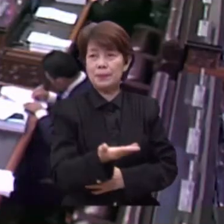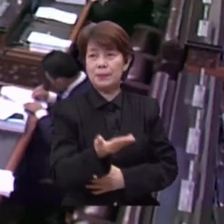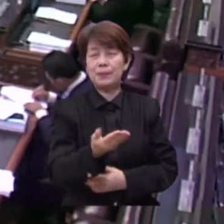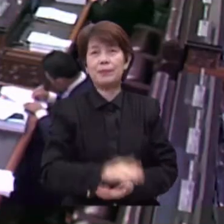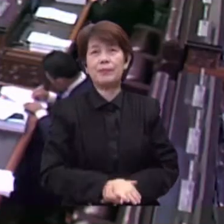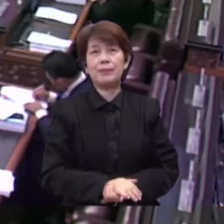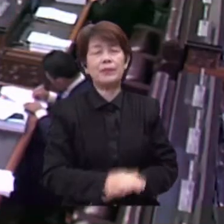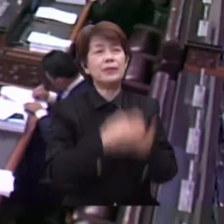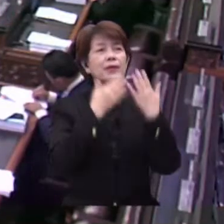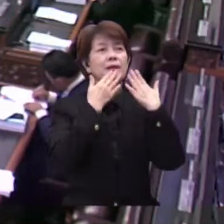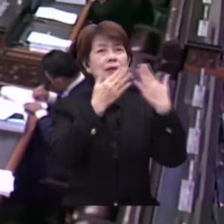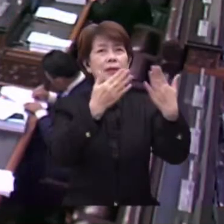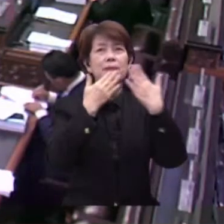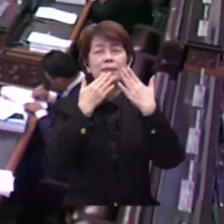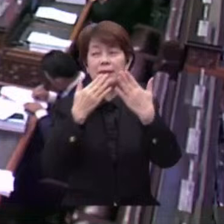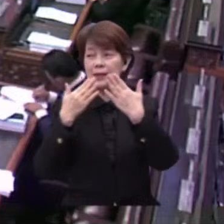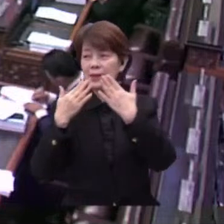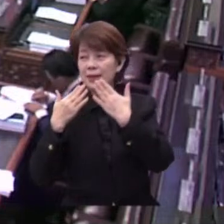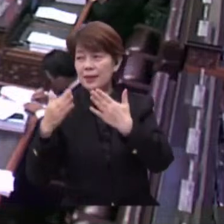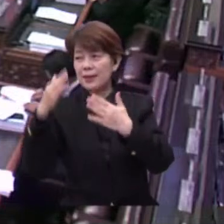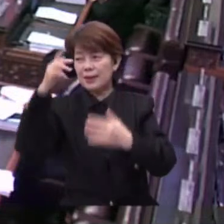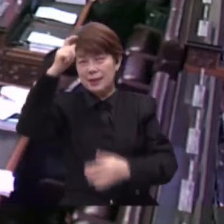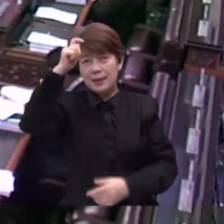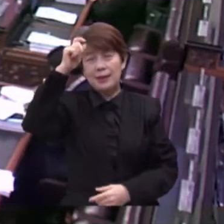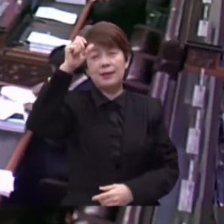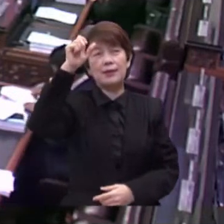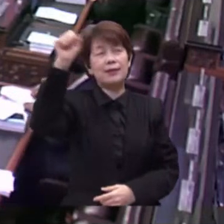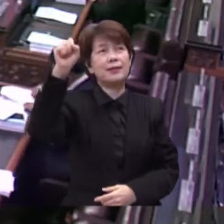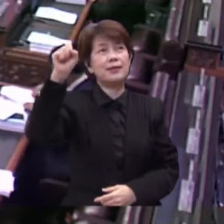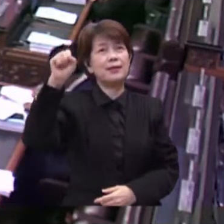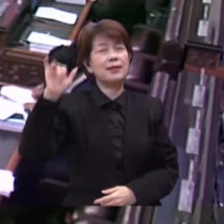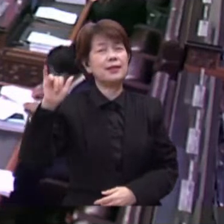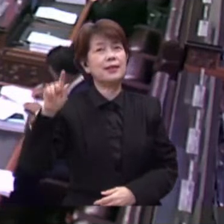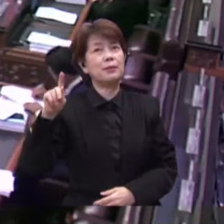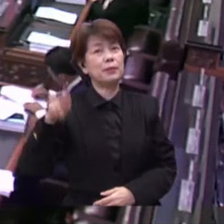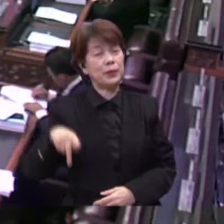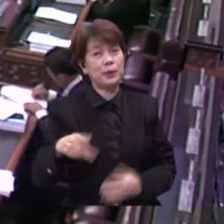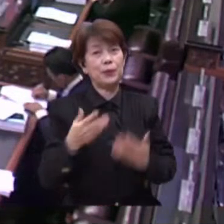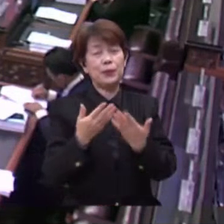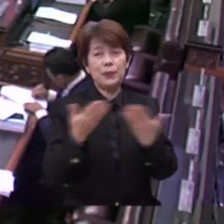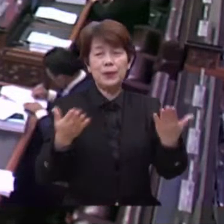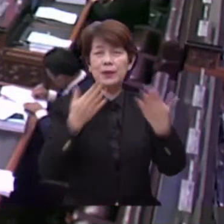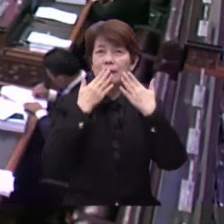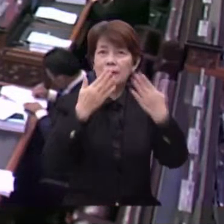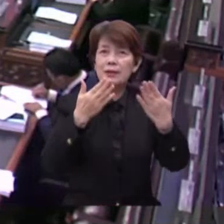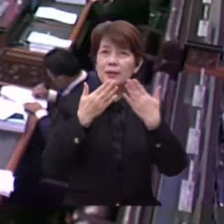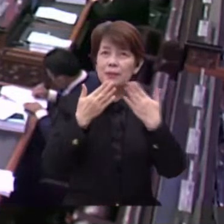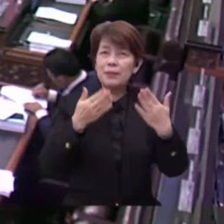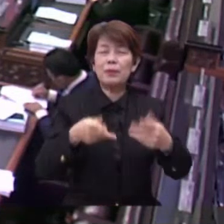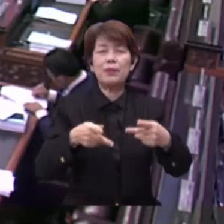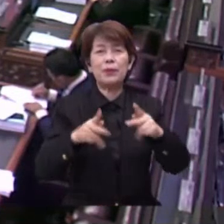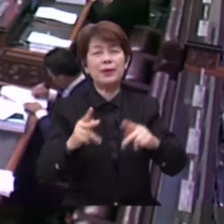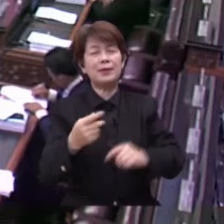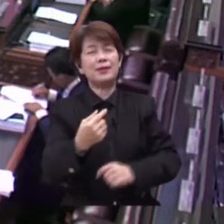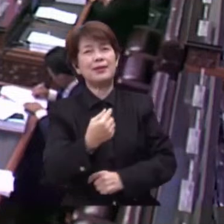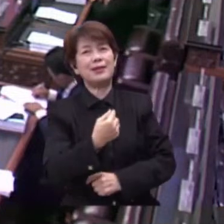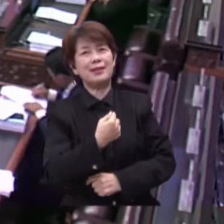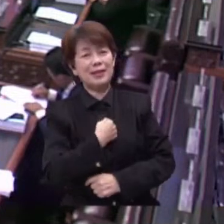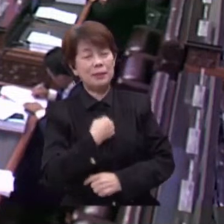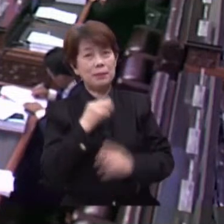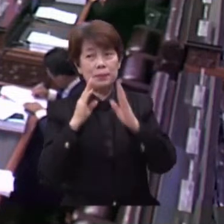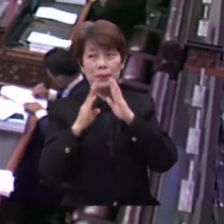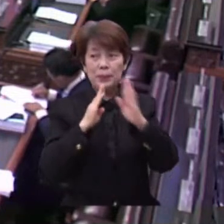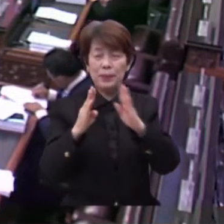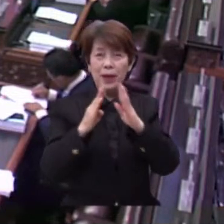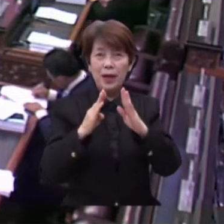Terima kasih yang dipertua Terima kasih karena memberi saya peluang sekali lagi untuk berbahasa